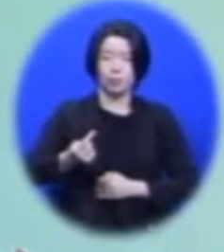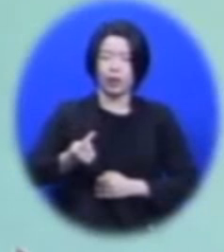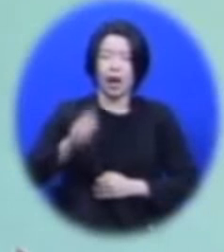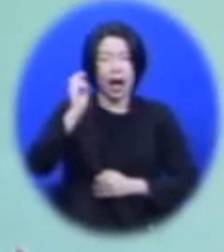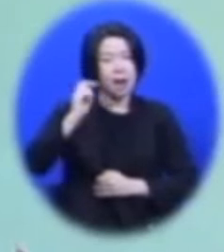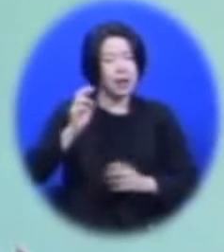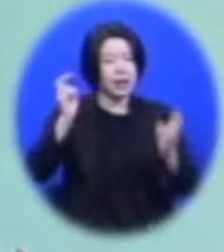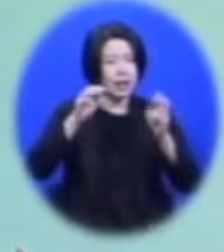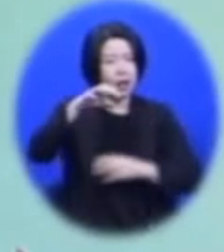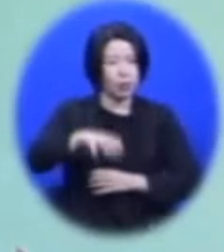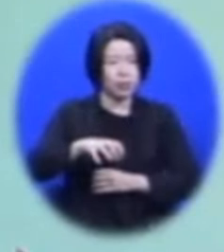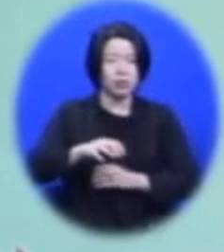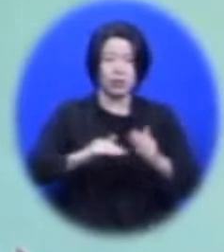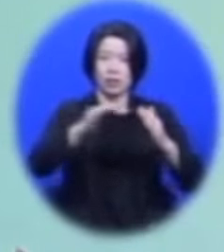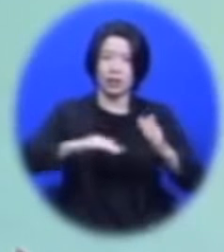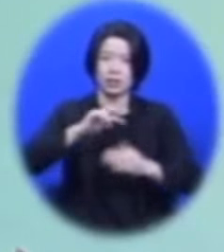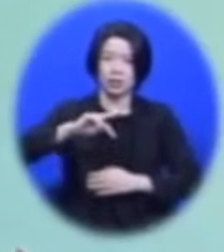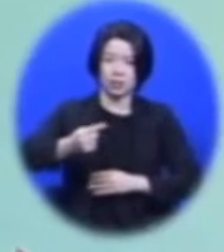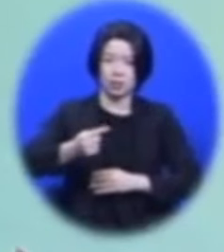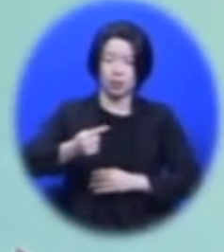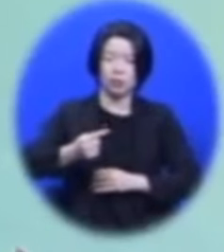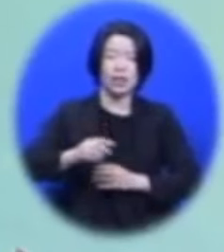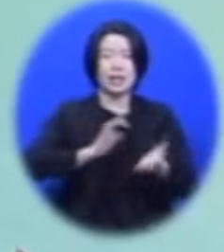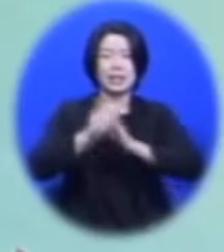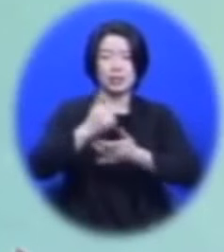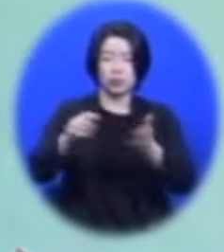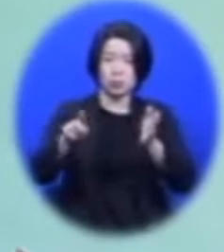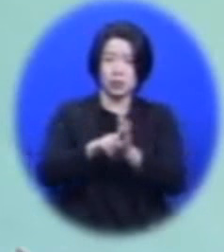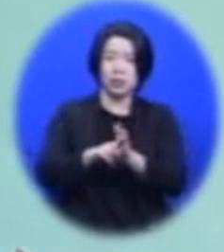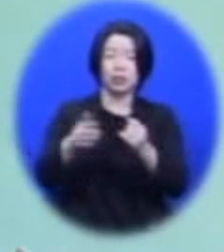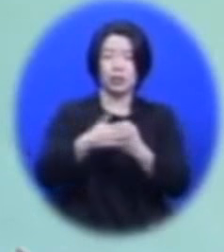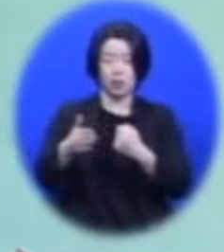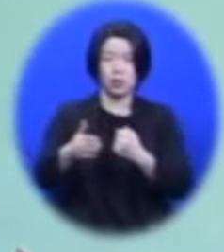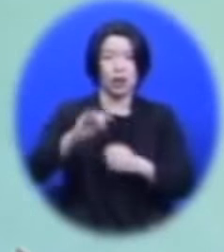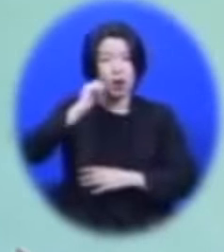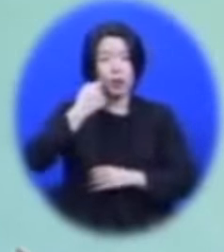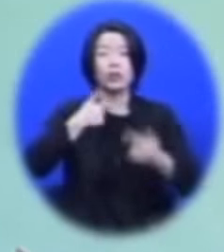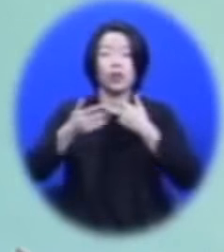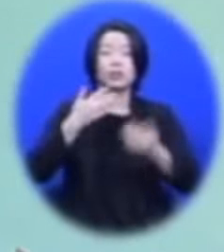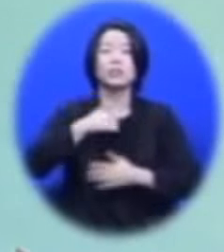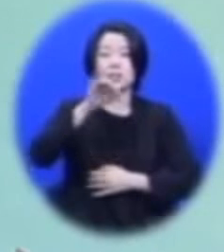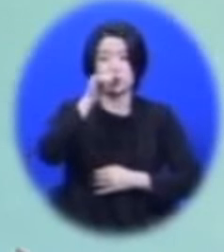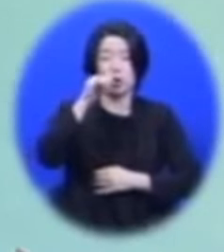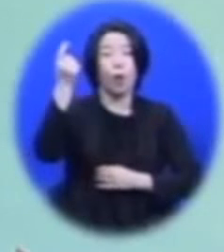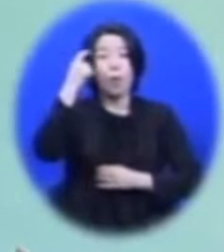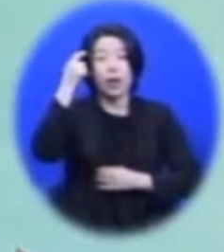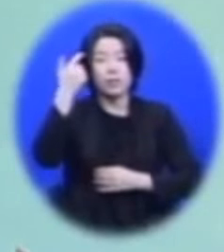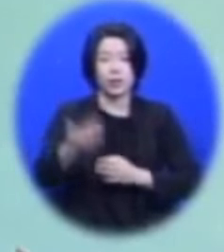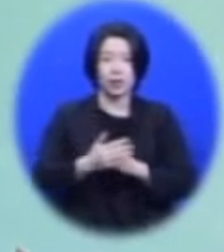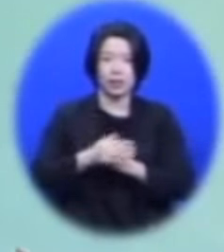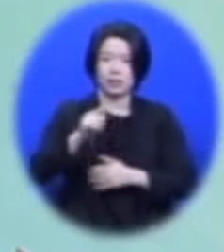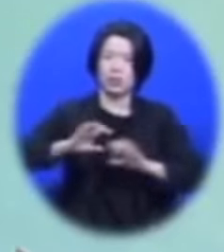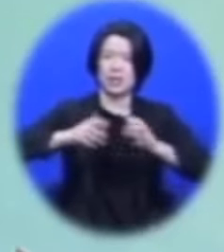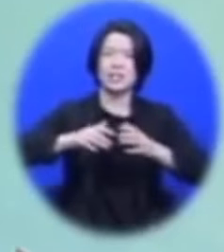직장에서 가정에서 예수를 믿는 것 때문에 어려움을 겪어본 일이 있으실 겁니다. 왜 그렇지요? 그걸 세상이